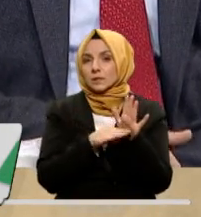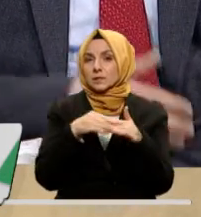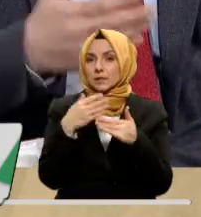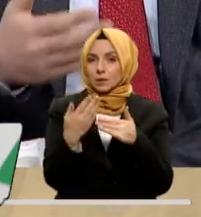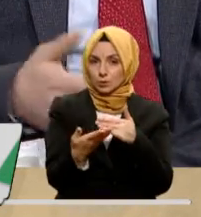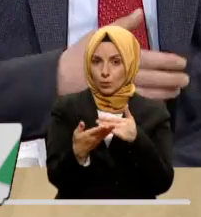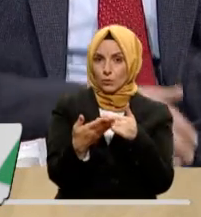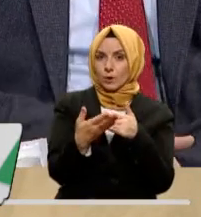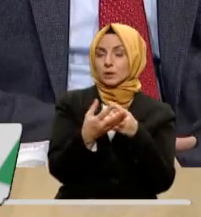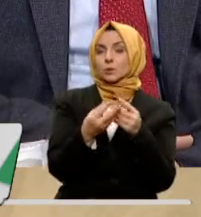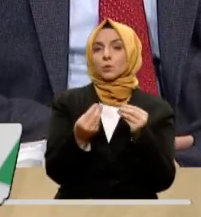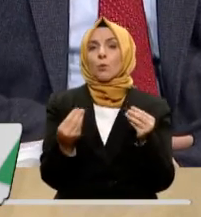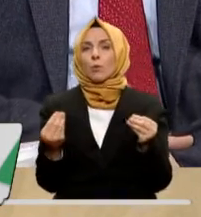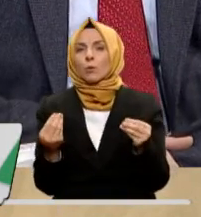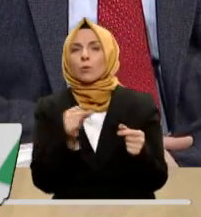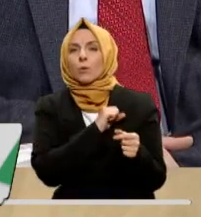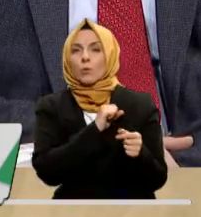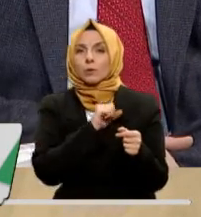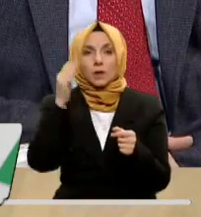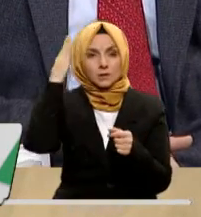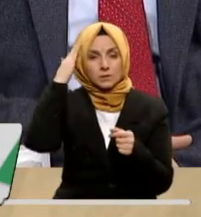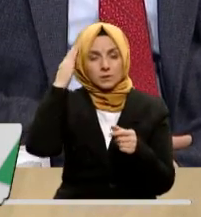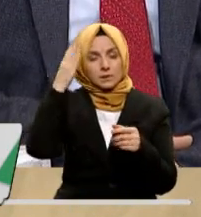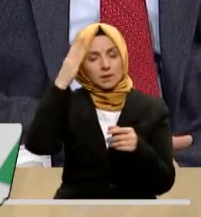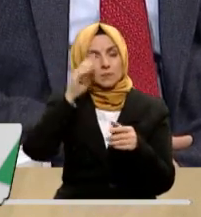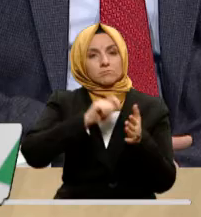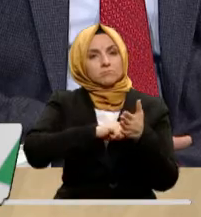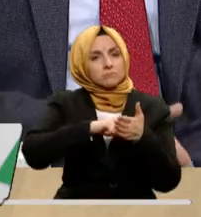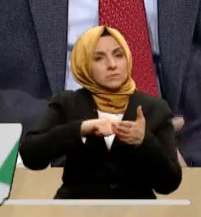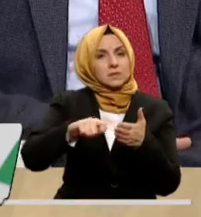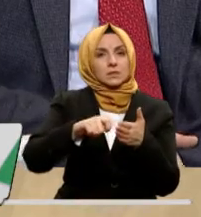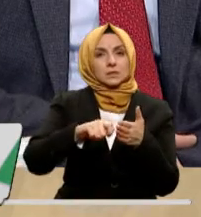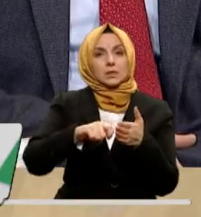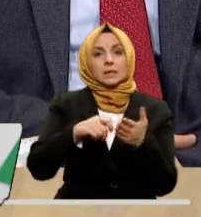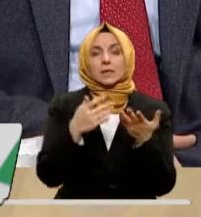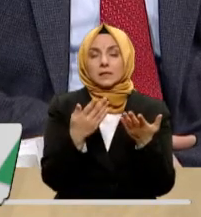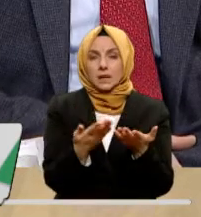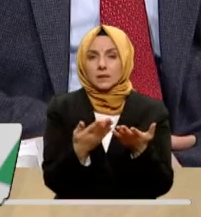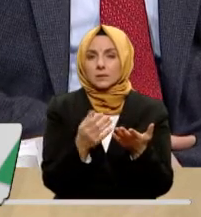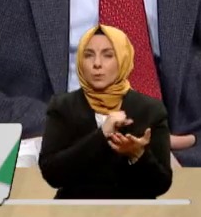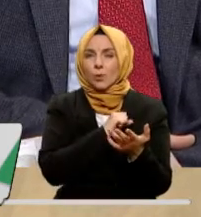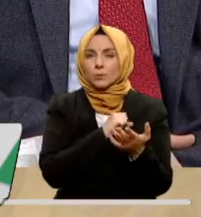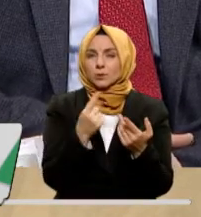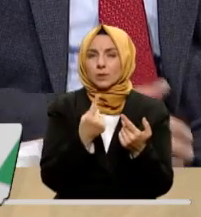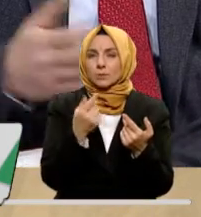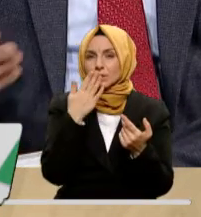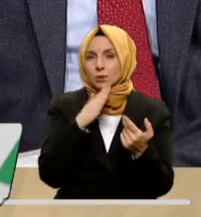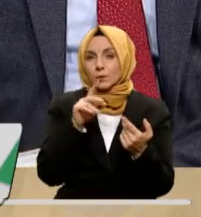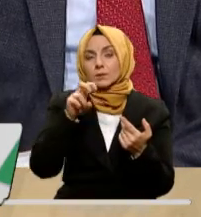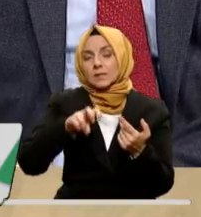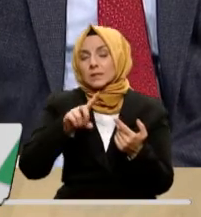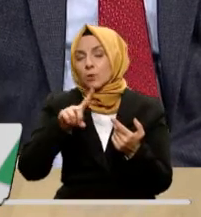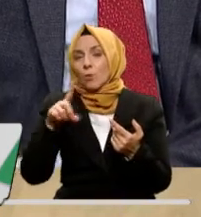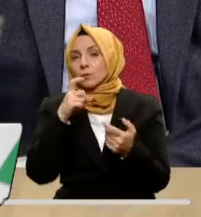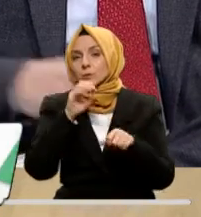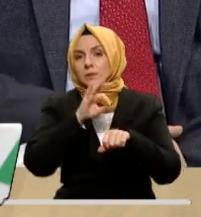Em O çok kaygılar kafanızdan silinecektir 18 10 dakikalık kanalına işleminden sonra biz